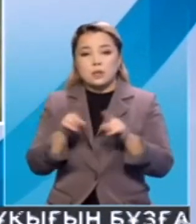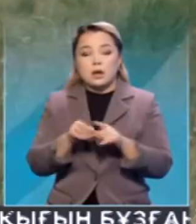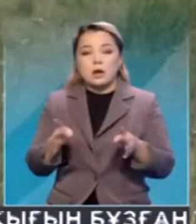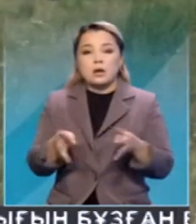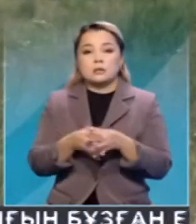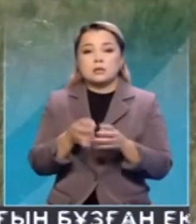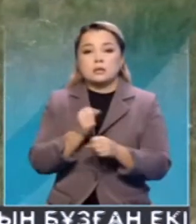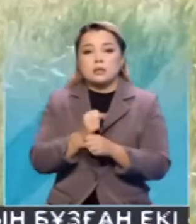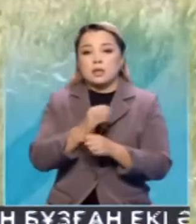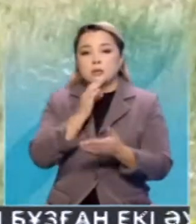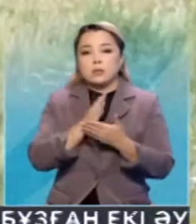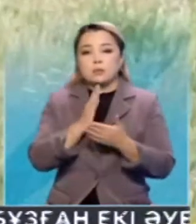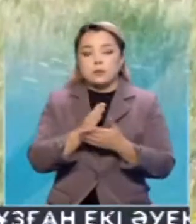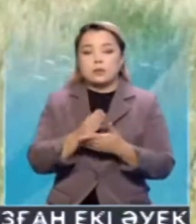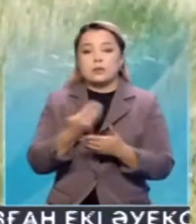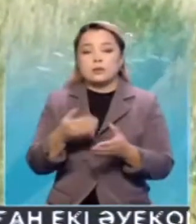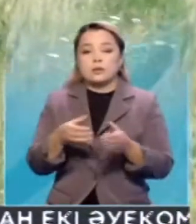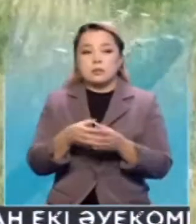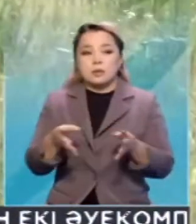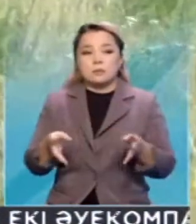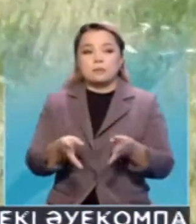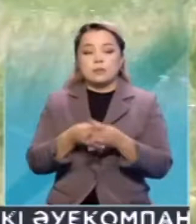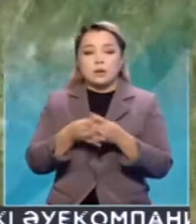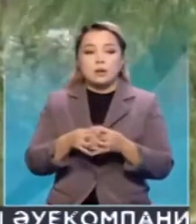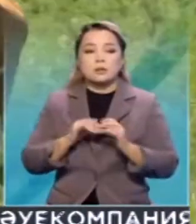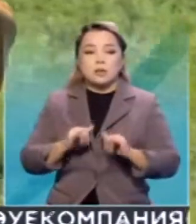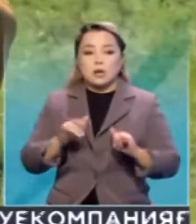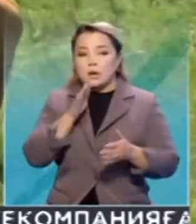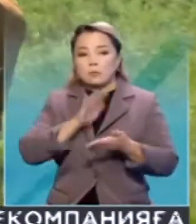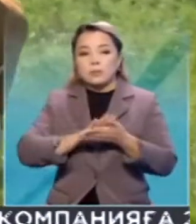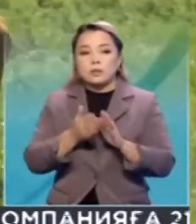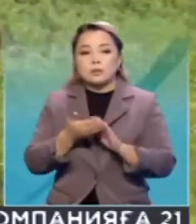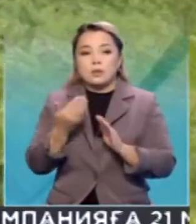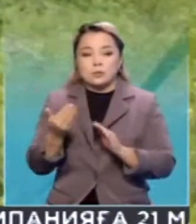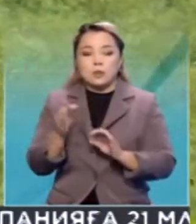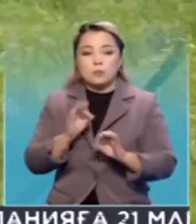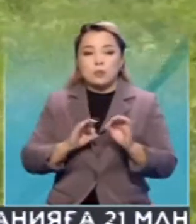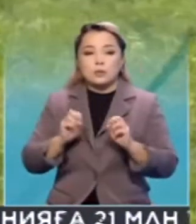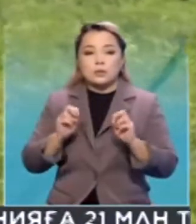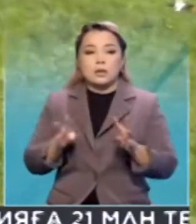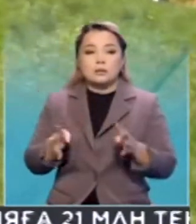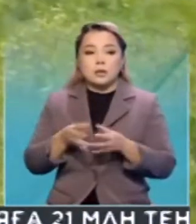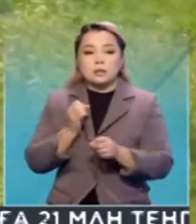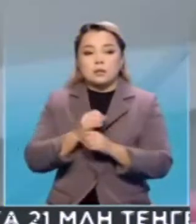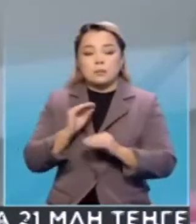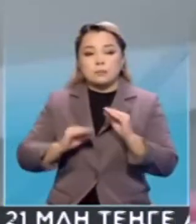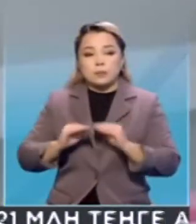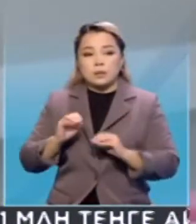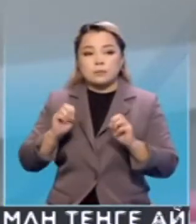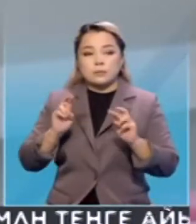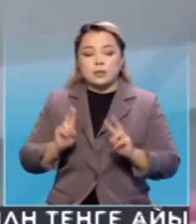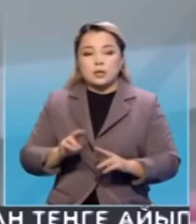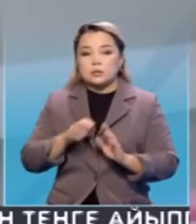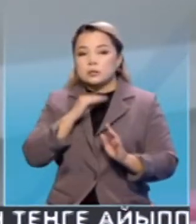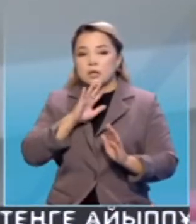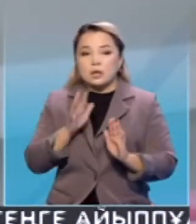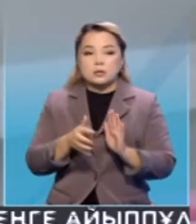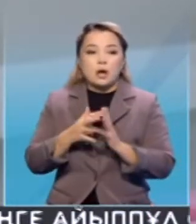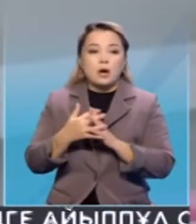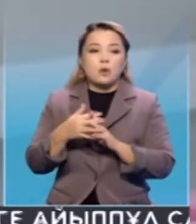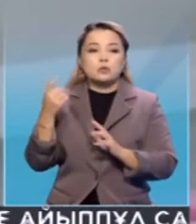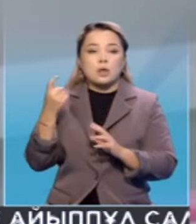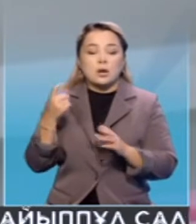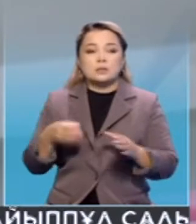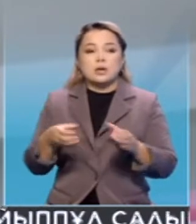асылдандыратын геномдық жолмен асылдандыратын заманауи молекулярлық әдістерді меңгерген маман жетіспейді. Сол үшін ауыл